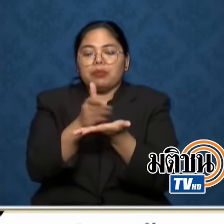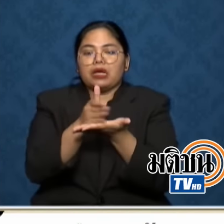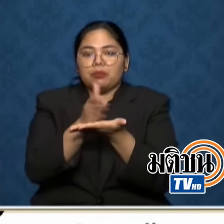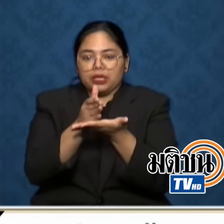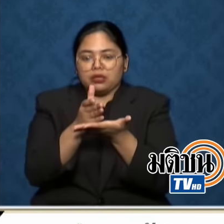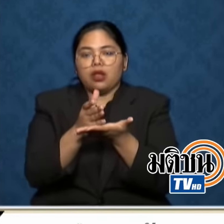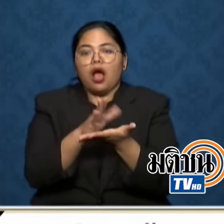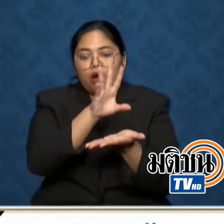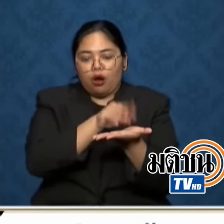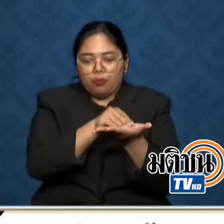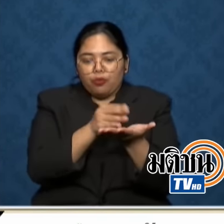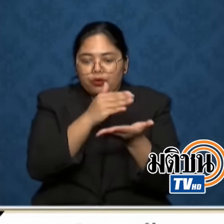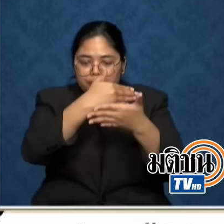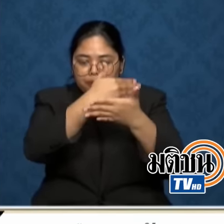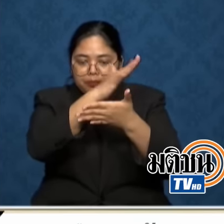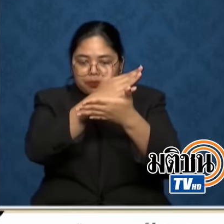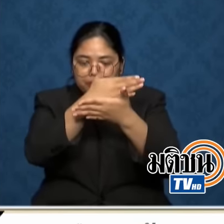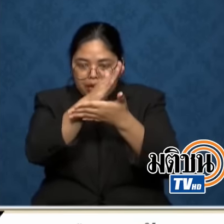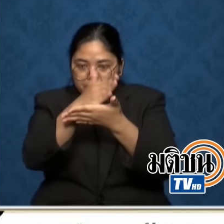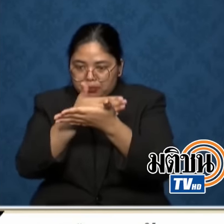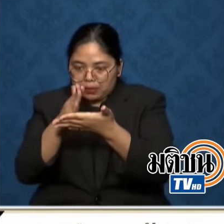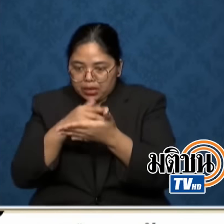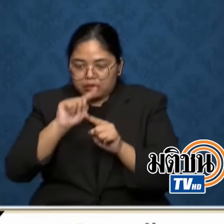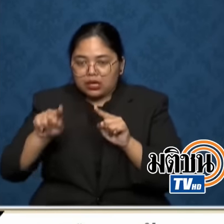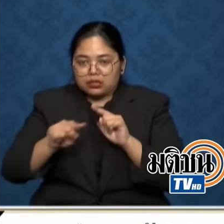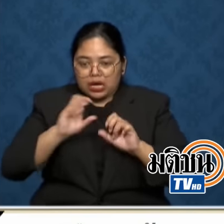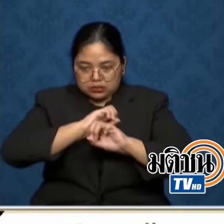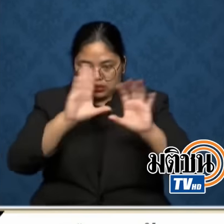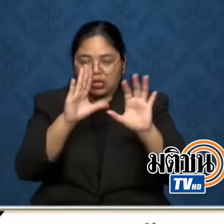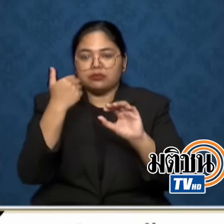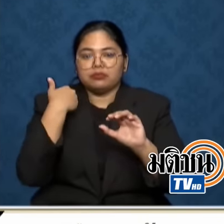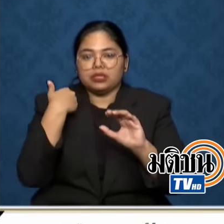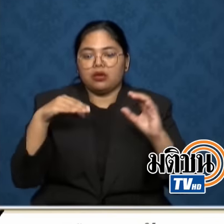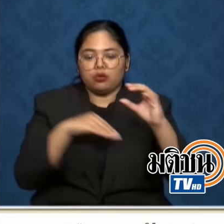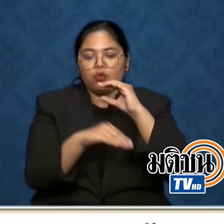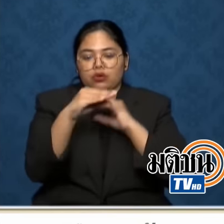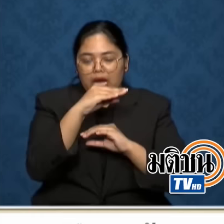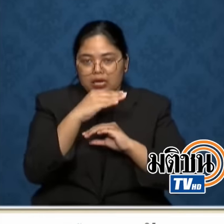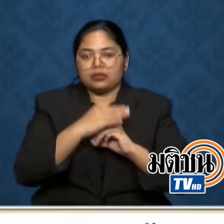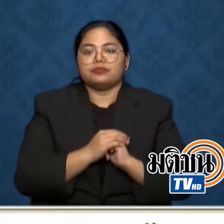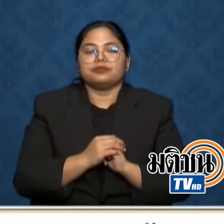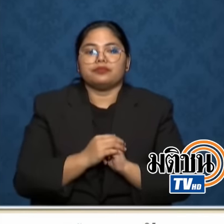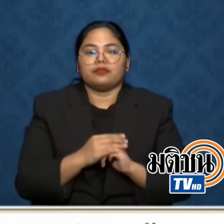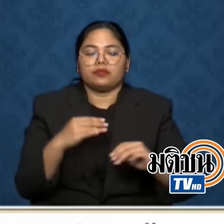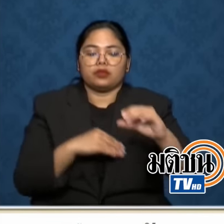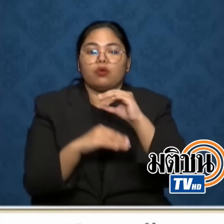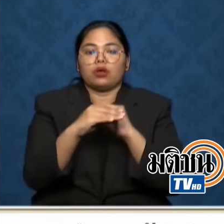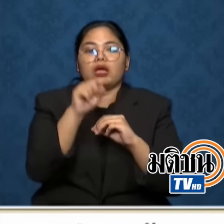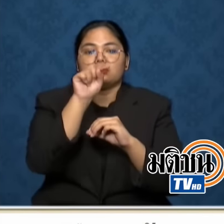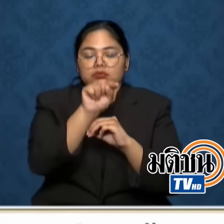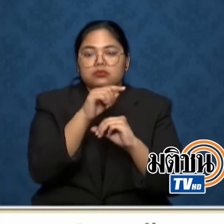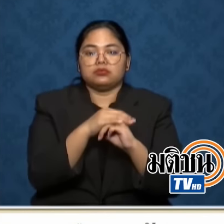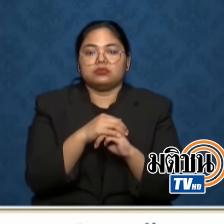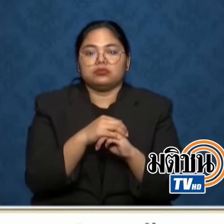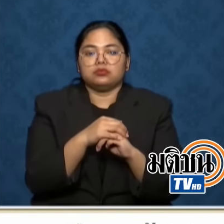ให้ดีมากนะครับต้องขอบคุณตรงนี้เรามาดูครับรายโครงการครับสไลด์ถัดไปครับรายโครงการครับโครง